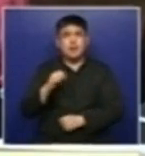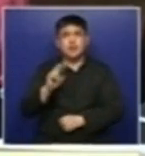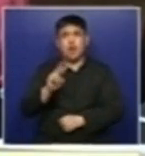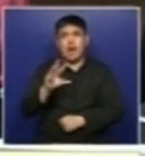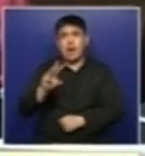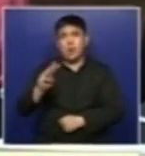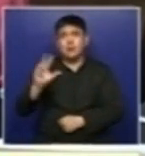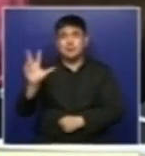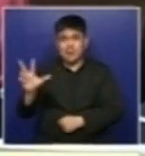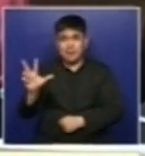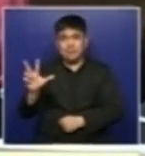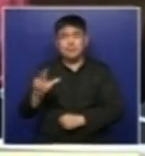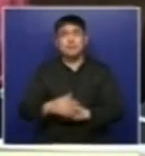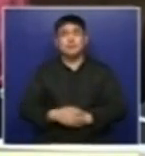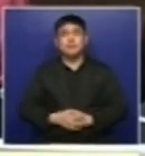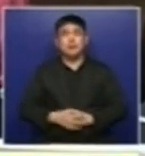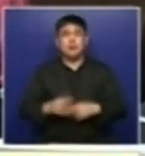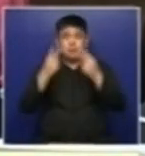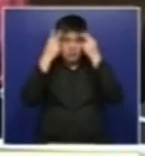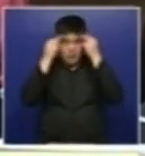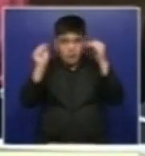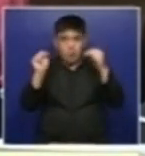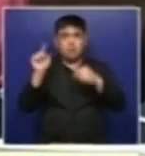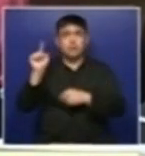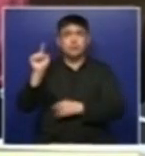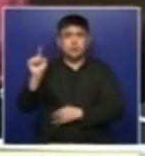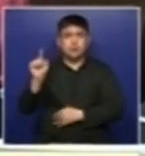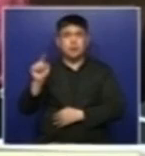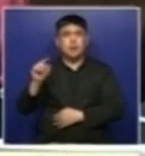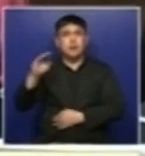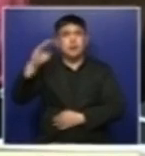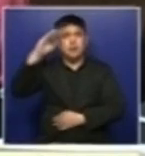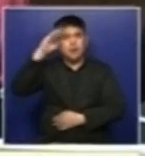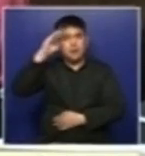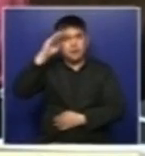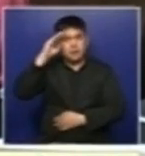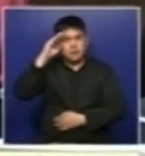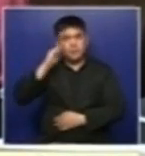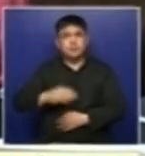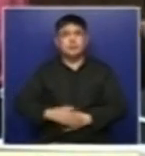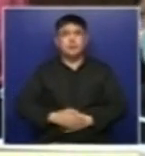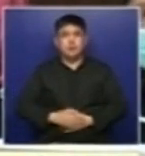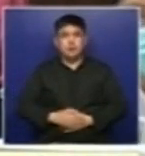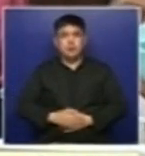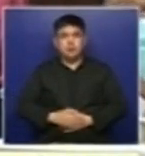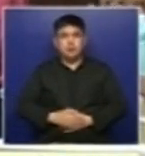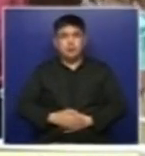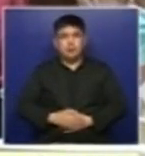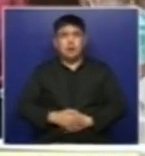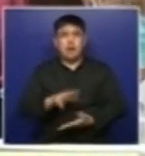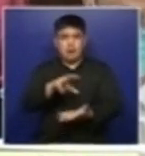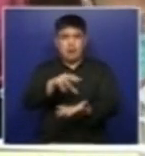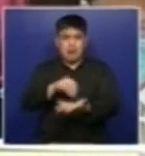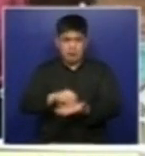2563และท่านนายกรัฐมนตรีพลเอกประยุทธ์จันทร์โอชาได้รับท